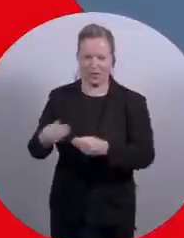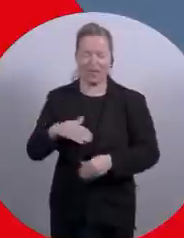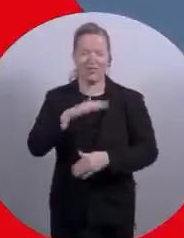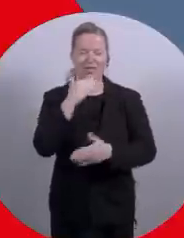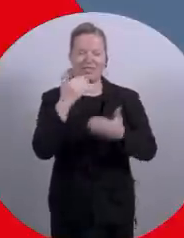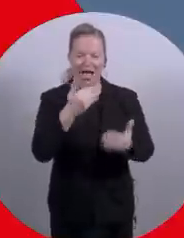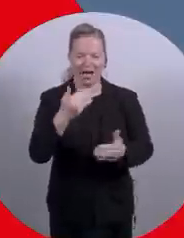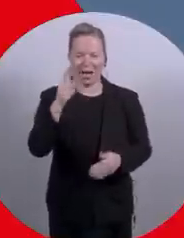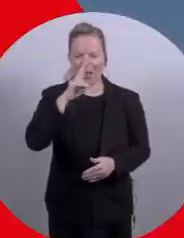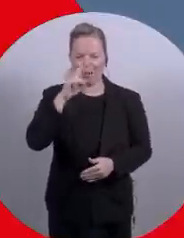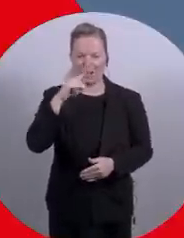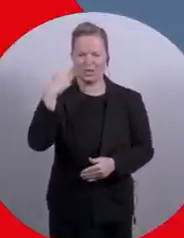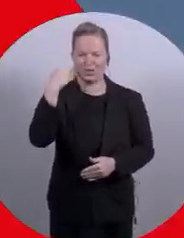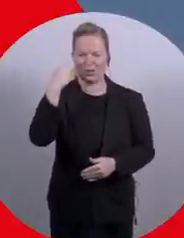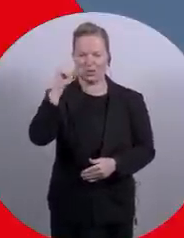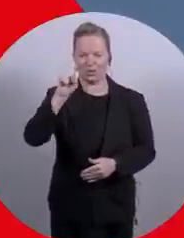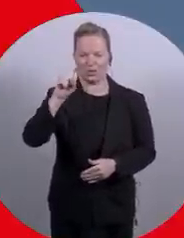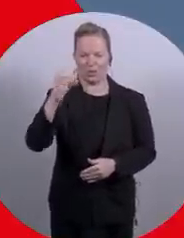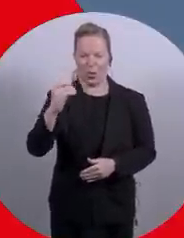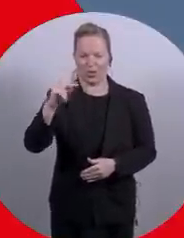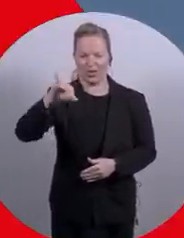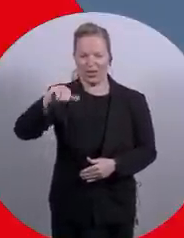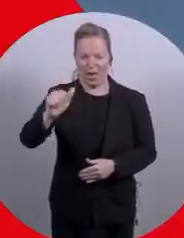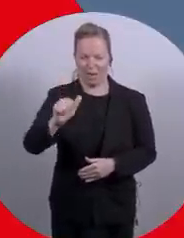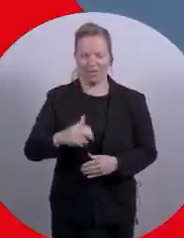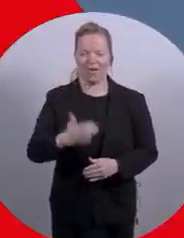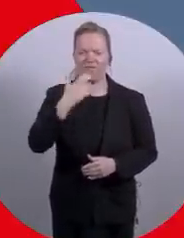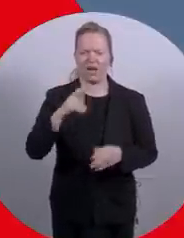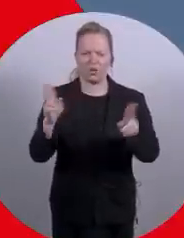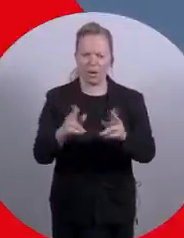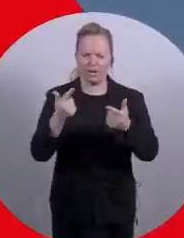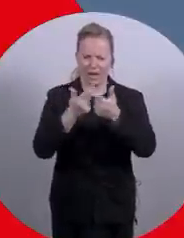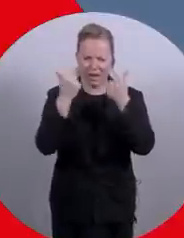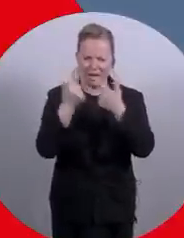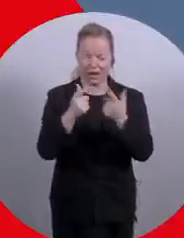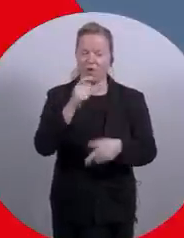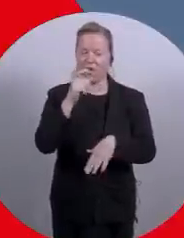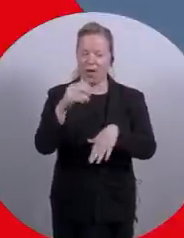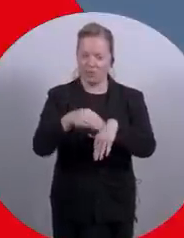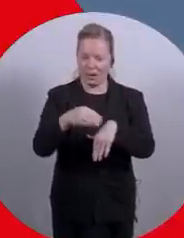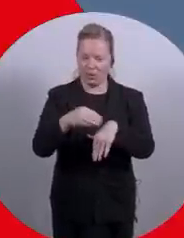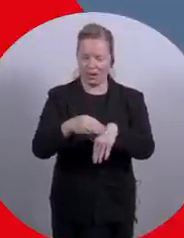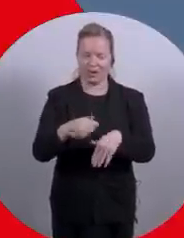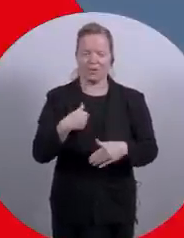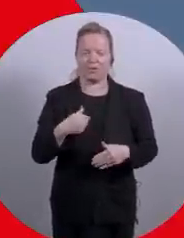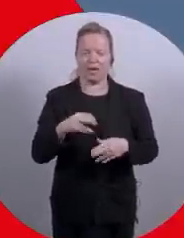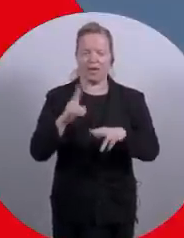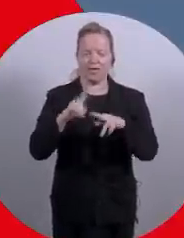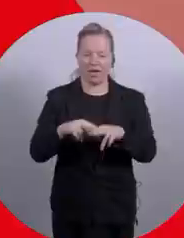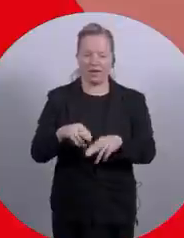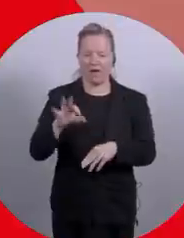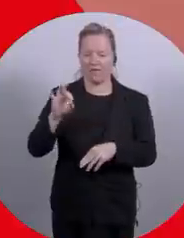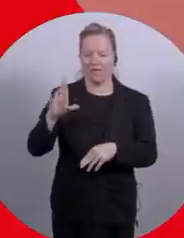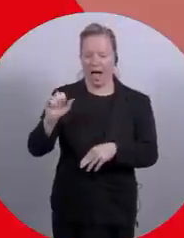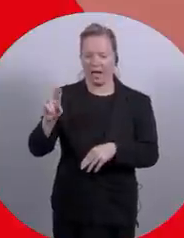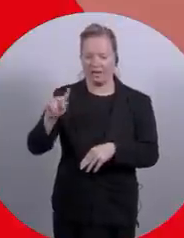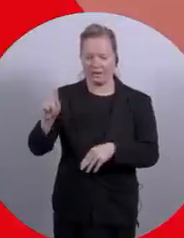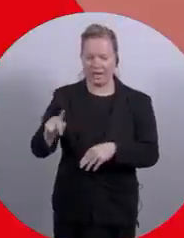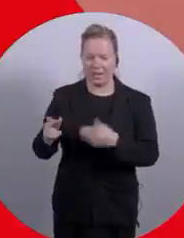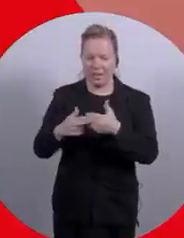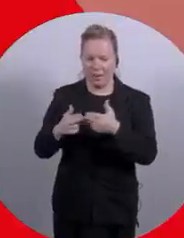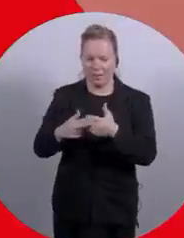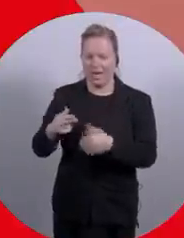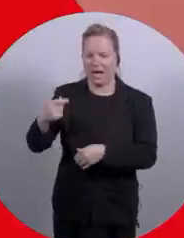Sonja möchte nur ganz kurz erklären bei den Wortmeldungen das ist natürlich keine Unhöflichkeit wenn der Franz neben mir klingelt und wenn wir